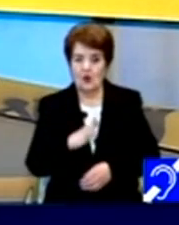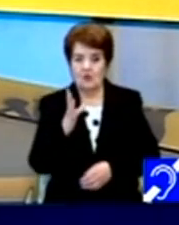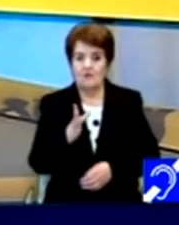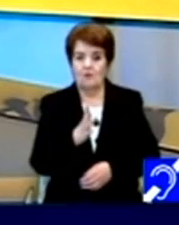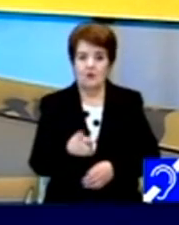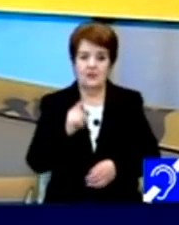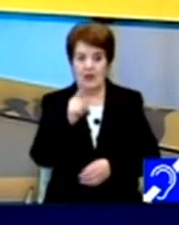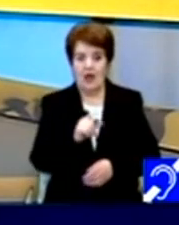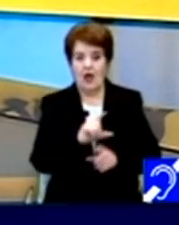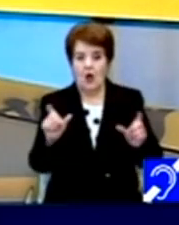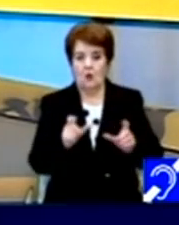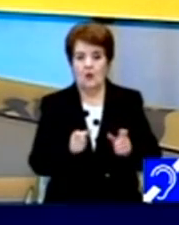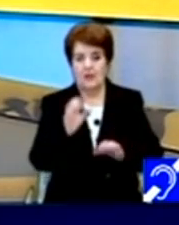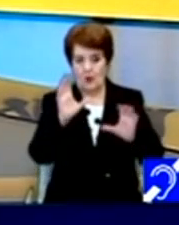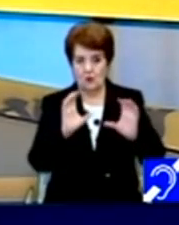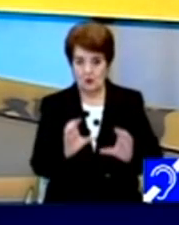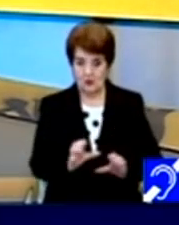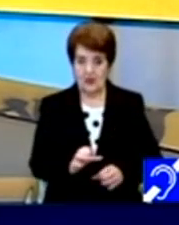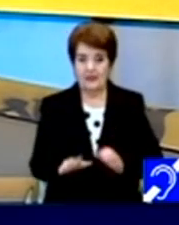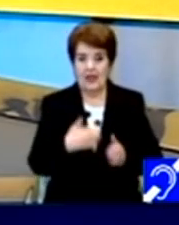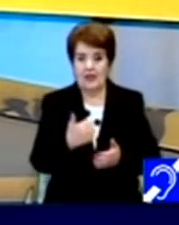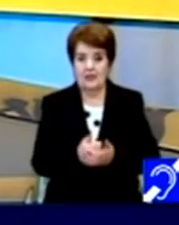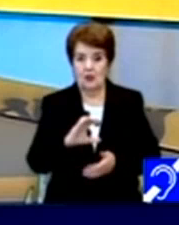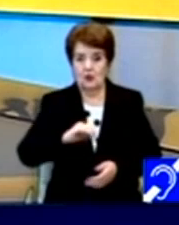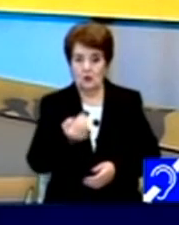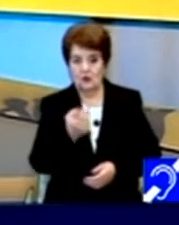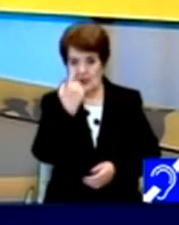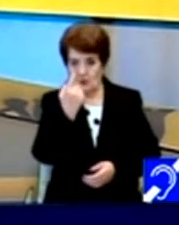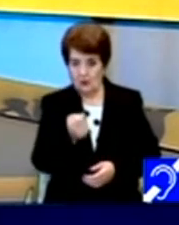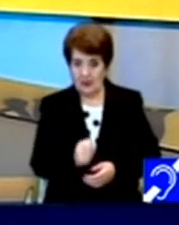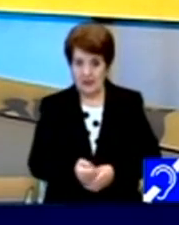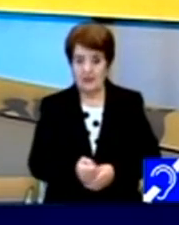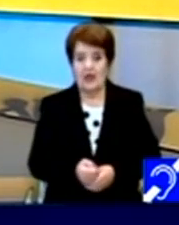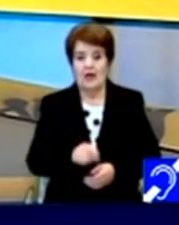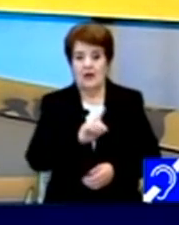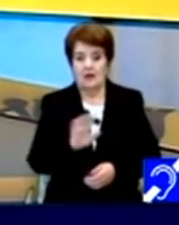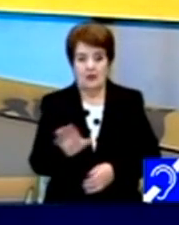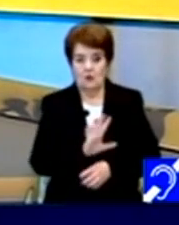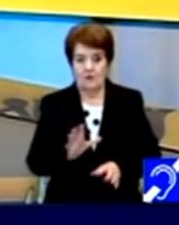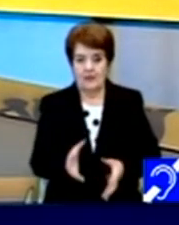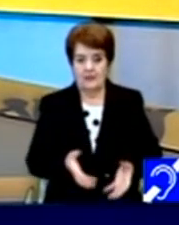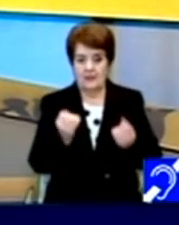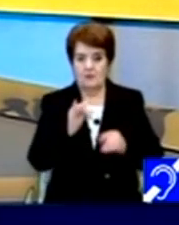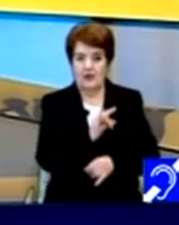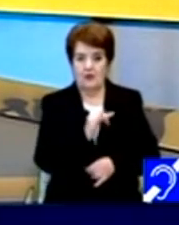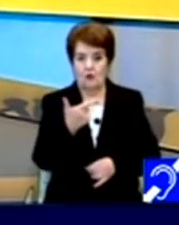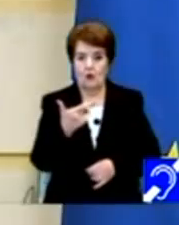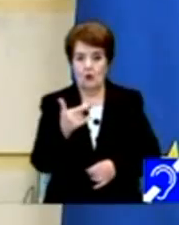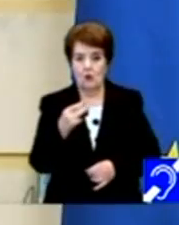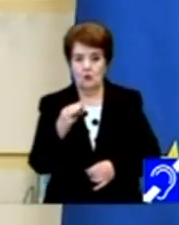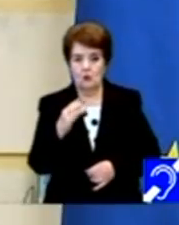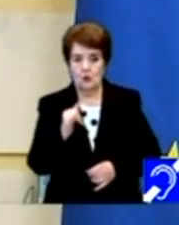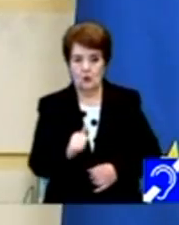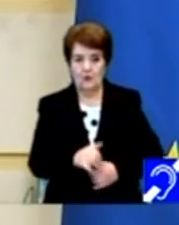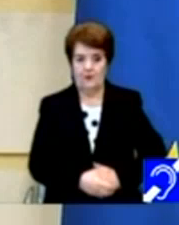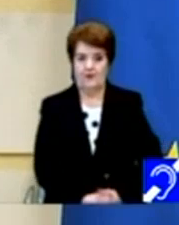fost atacat la Curtea Constituțională. Liderul socialiștilor a anunțat și el că PSRM nu-l va susține pe Igor Grosu.